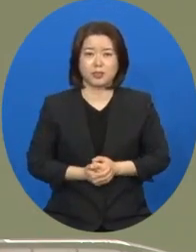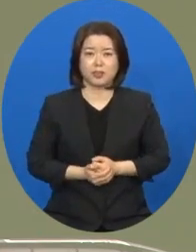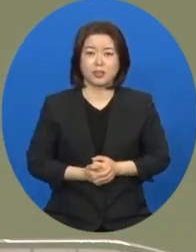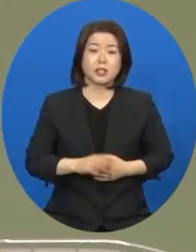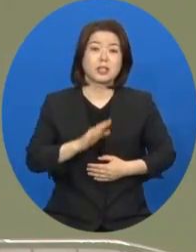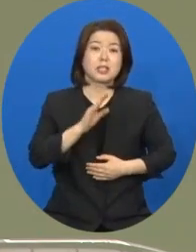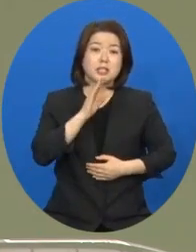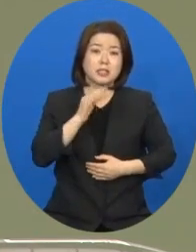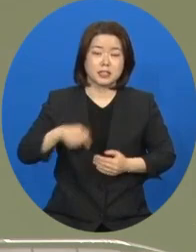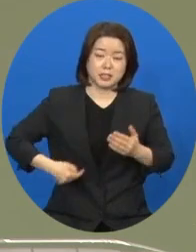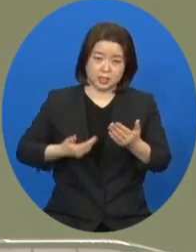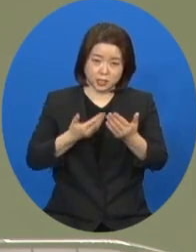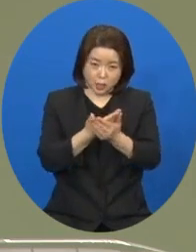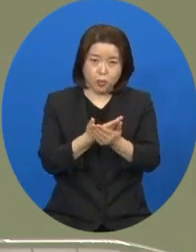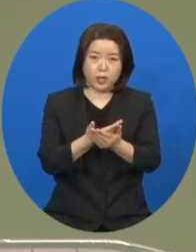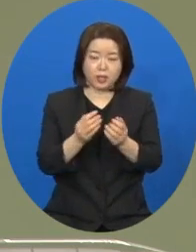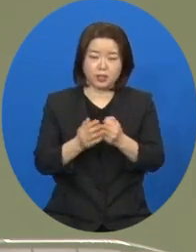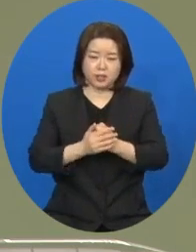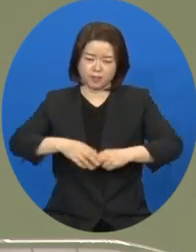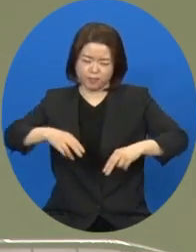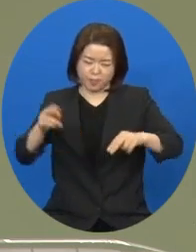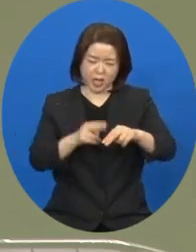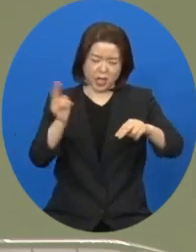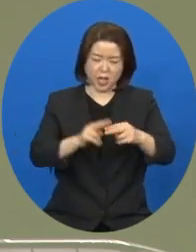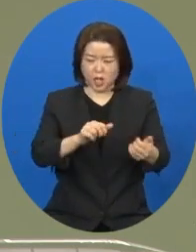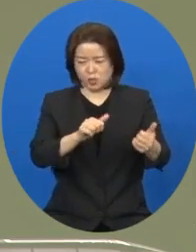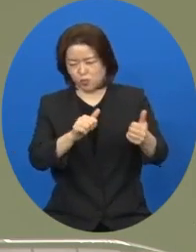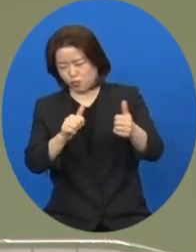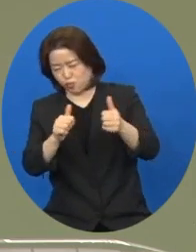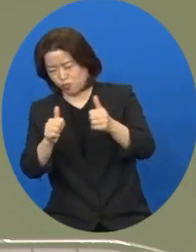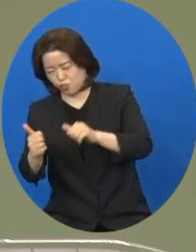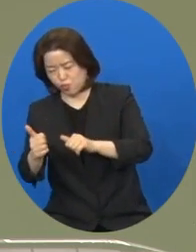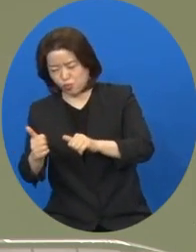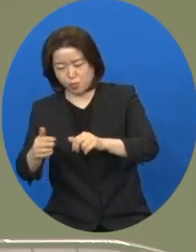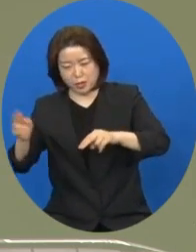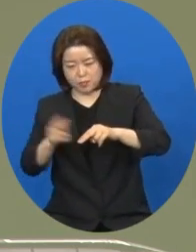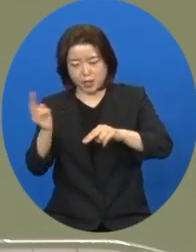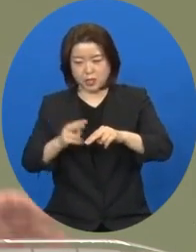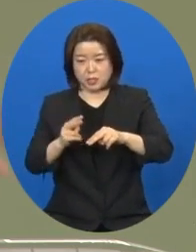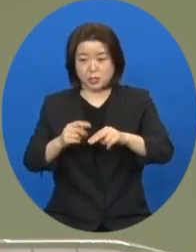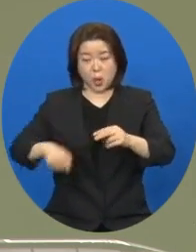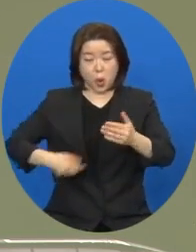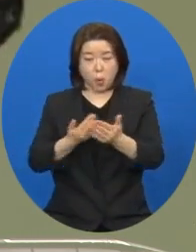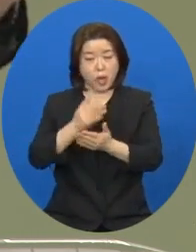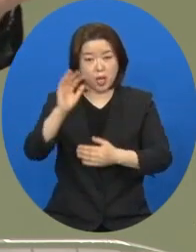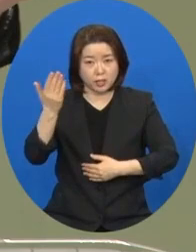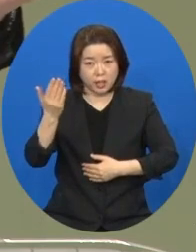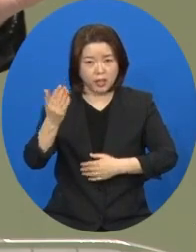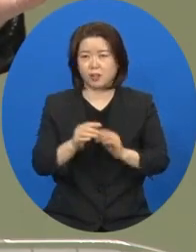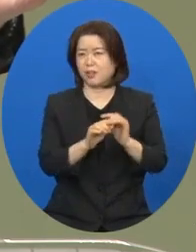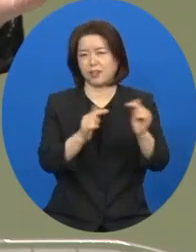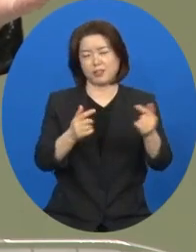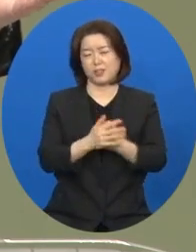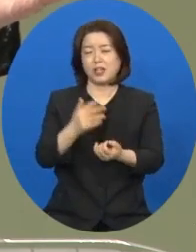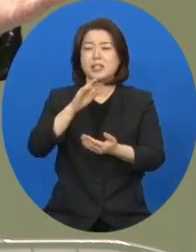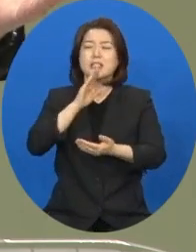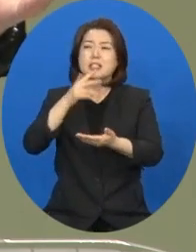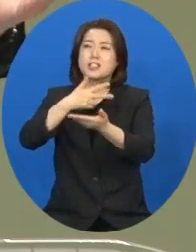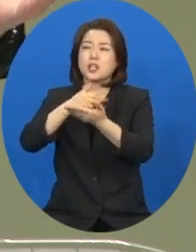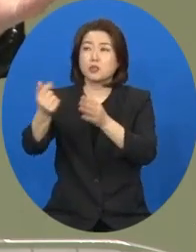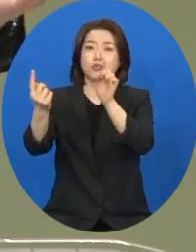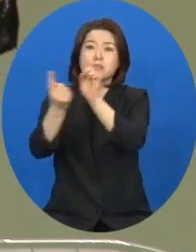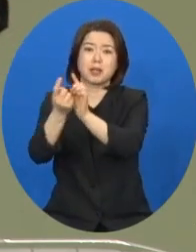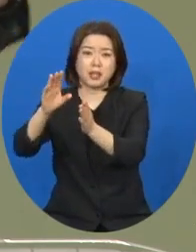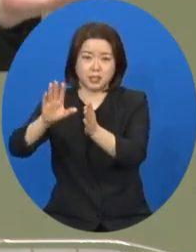진짜 회개는 죽도록 매를 맞아서 회개가 되는 게 아니에요. 주님을 진짜 만났을 때